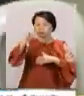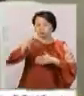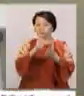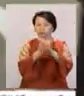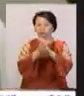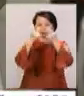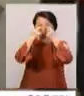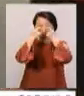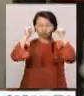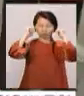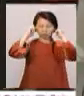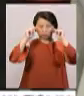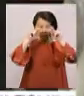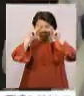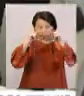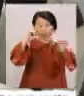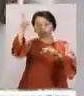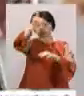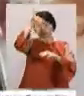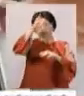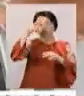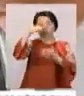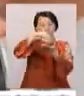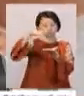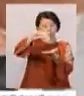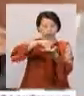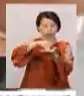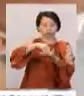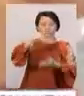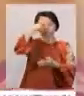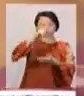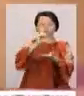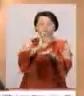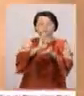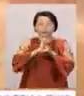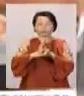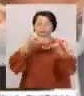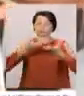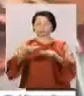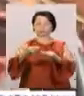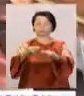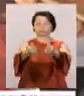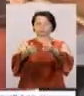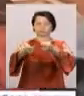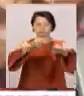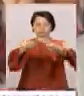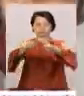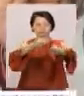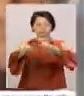mata dan telinga kepada kerajaan persekutuan. Langkah itu bagi membantu melicinkan pentadbiran negara.